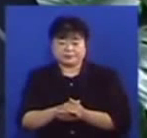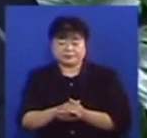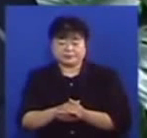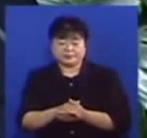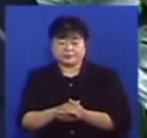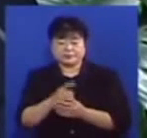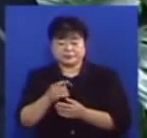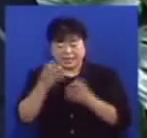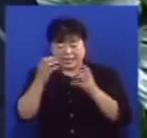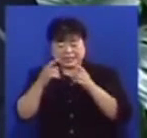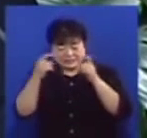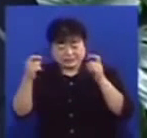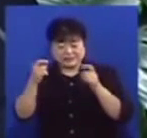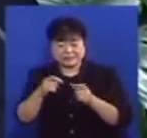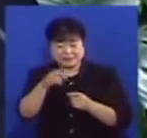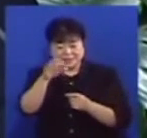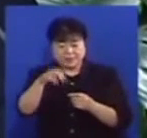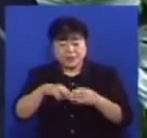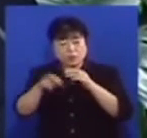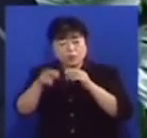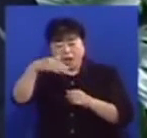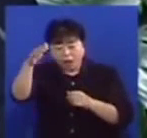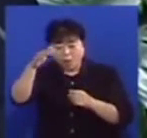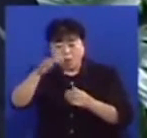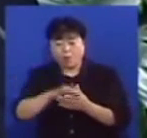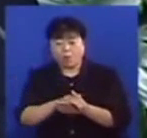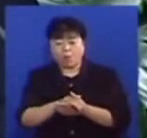올려보냈는데 그들이 아이성 백성들 앞에서 도망을 치고